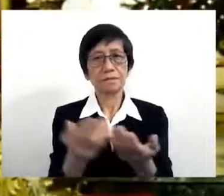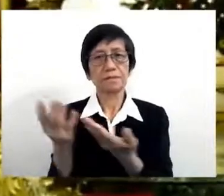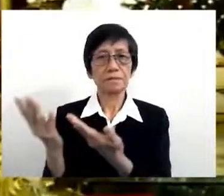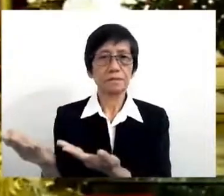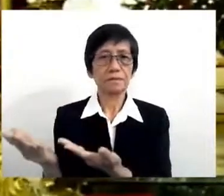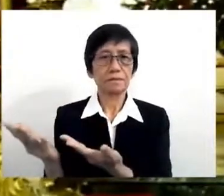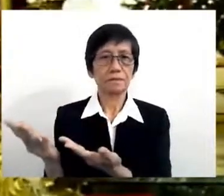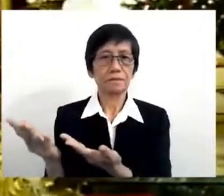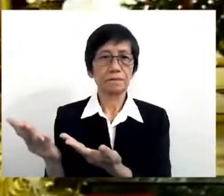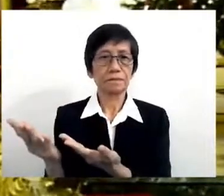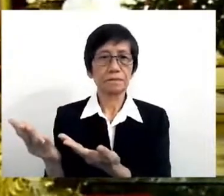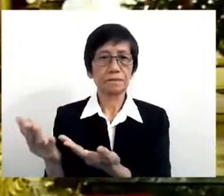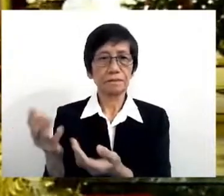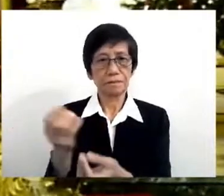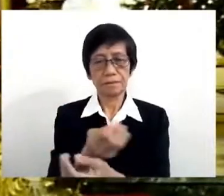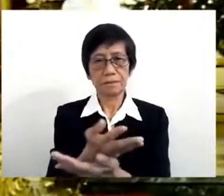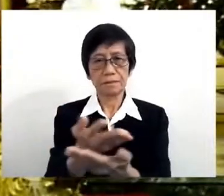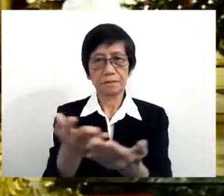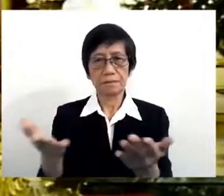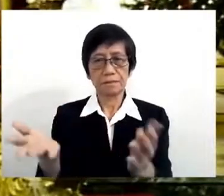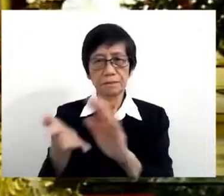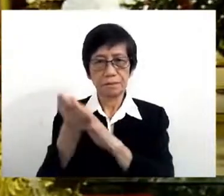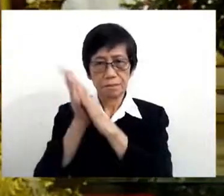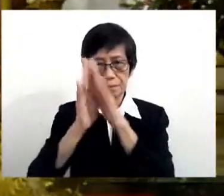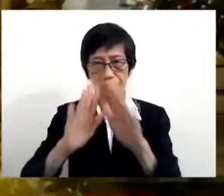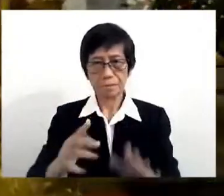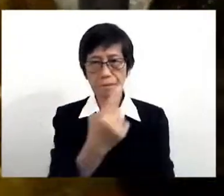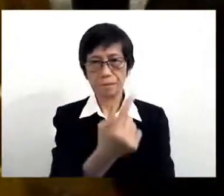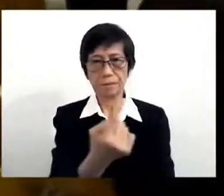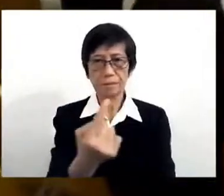kayo ng kapayapaan sa isa't isa.